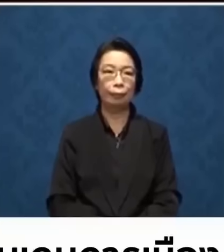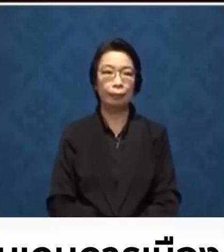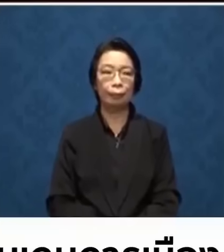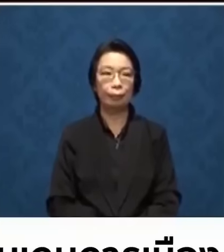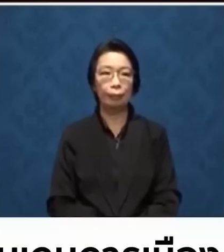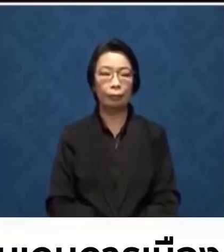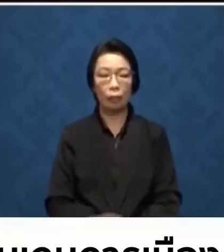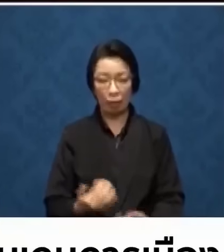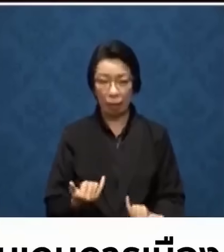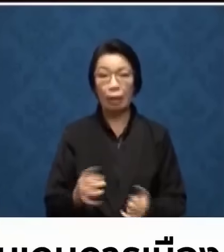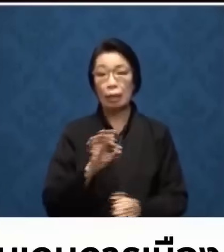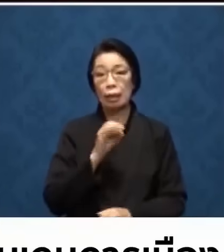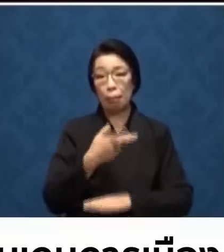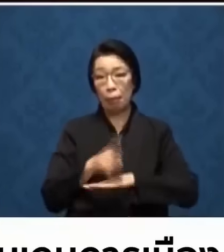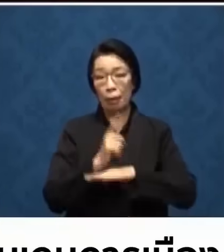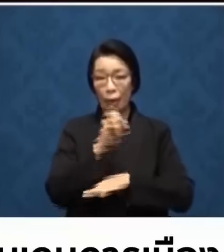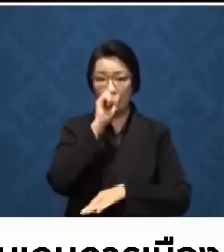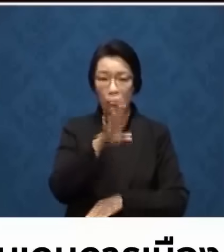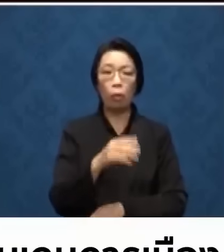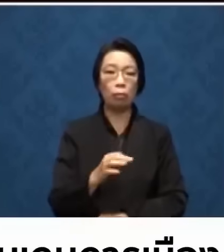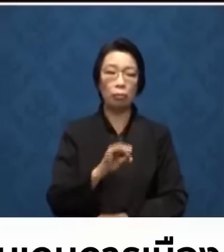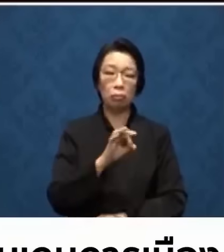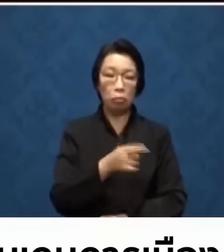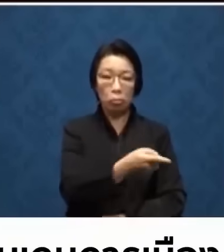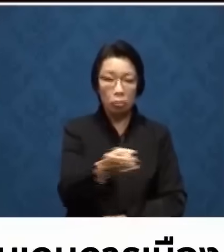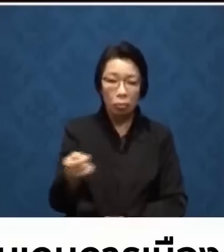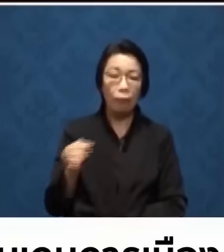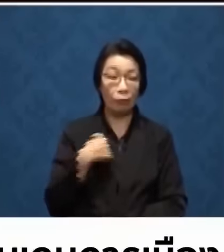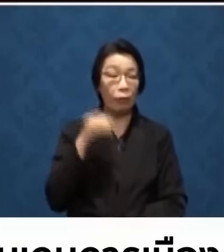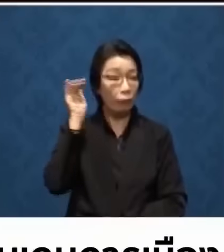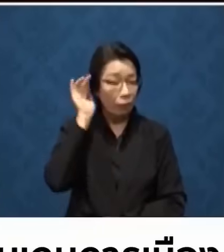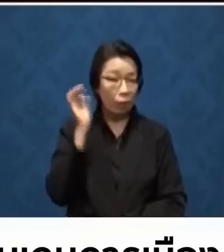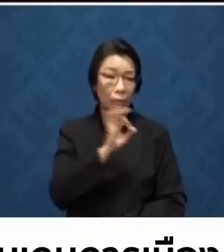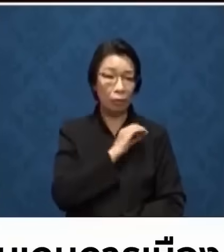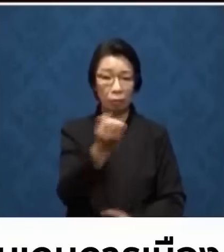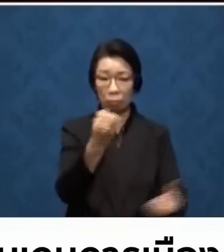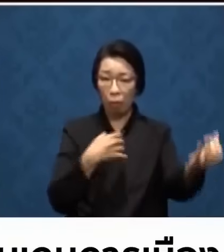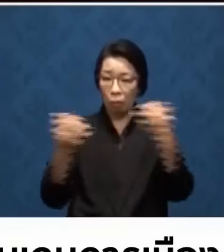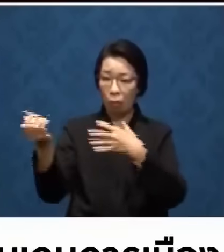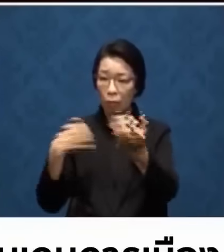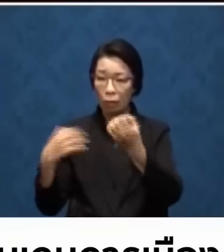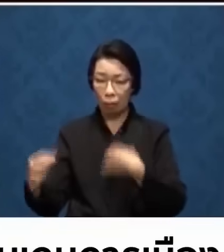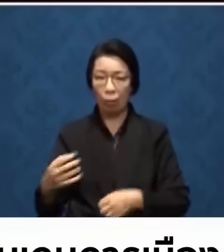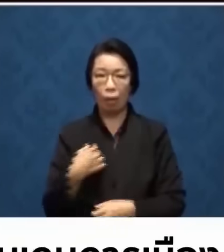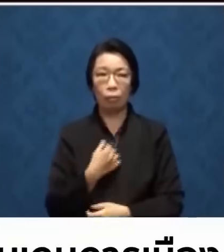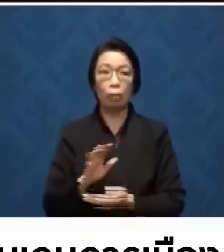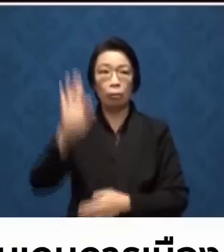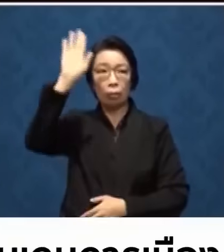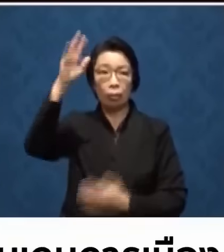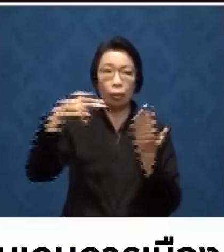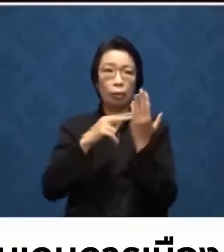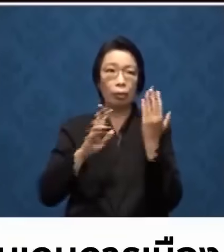มนูญแถมละอายใจที่สภาผู้แทนราษฎรไม่สามารถพิจารณาวาระเพื่อเดินหน้าวิถีประชาธิปไตย